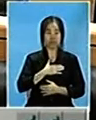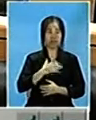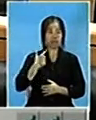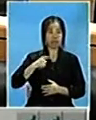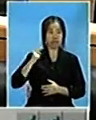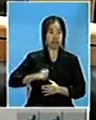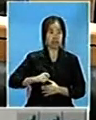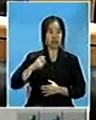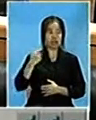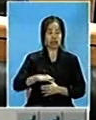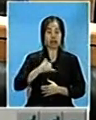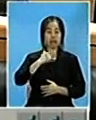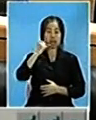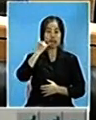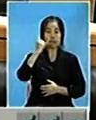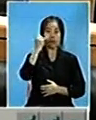รวมแล้ว2ครั้งครับ